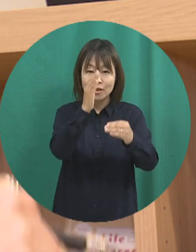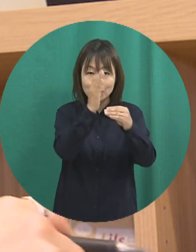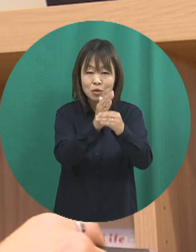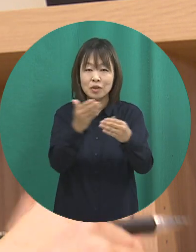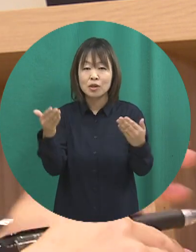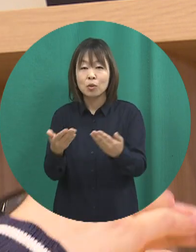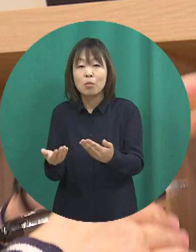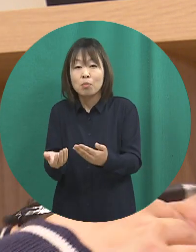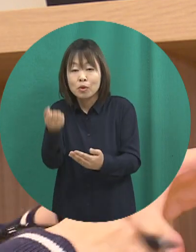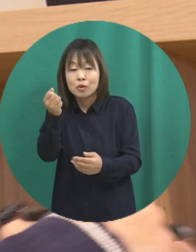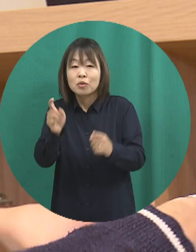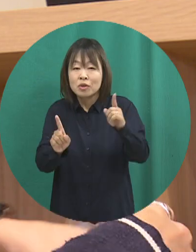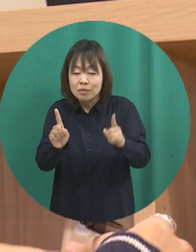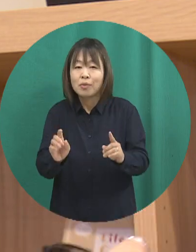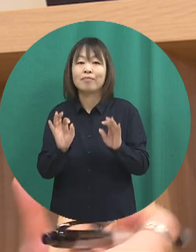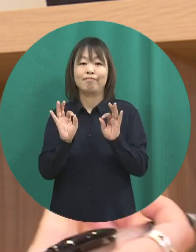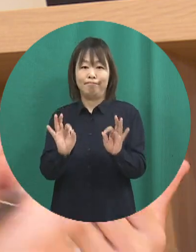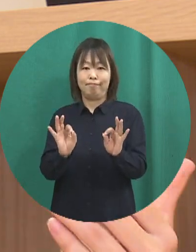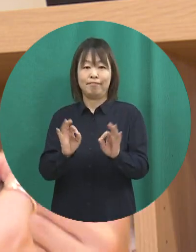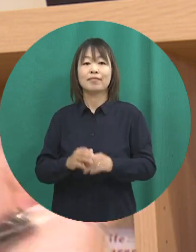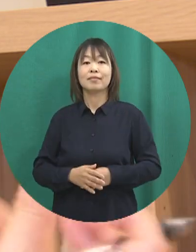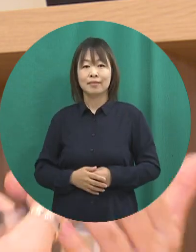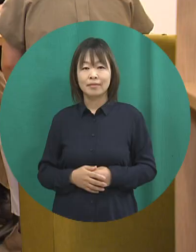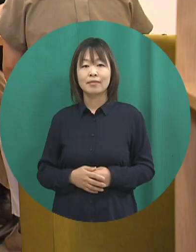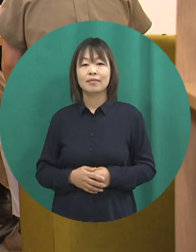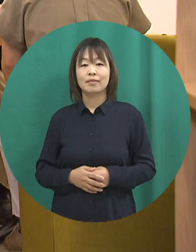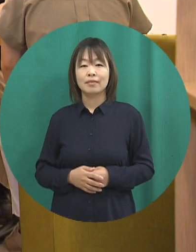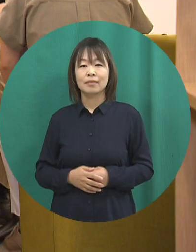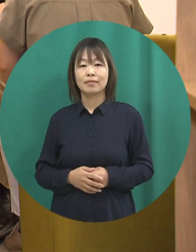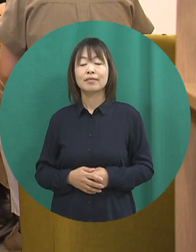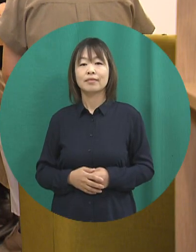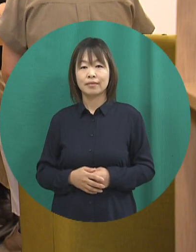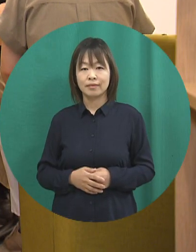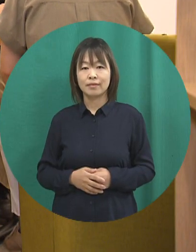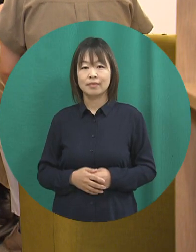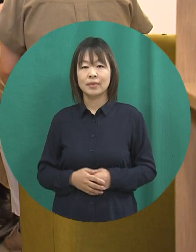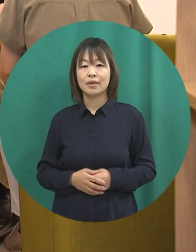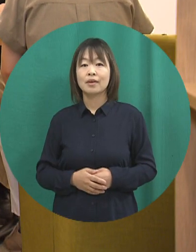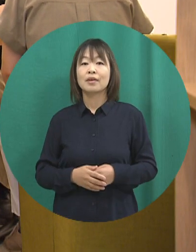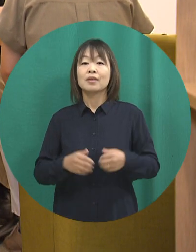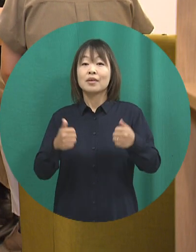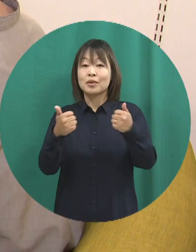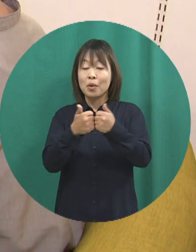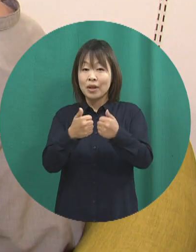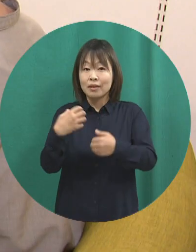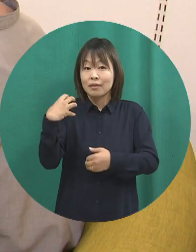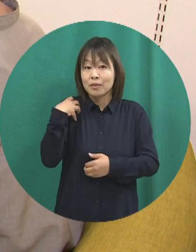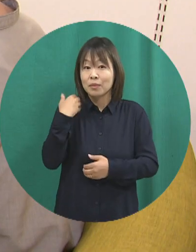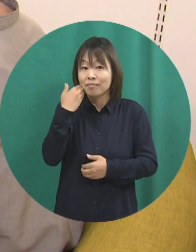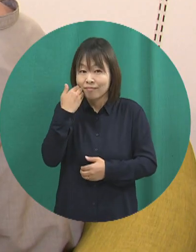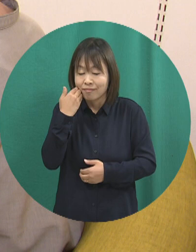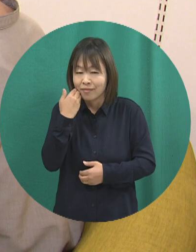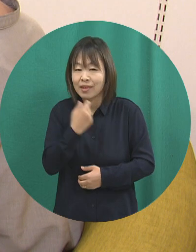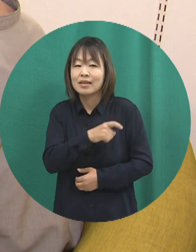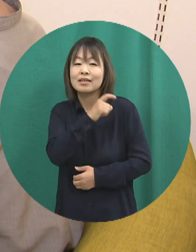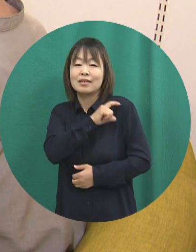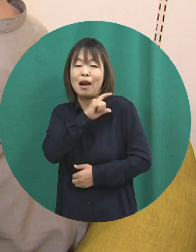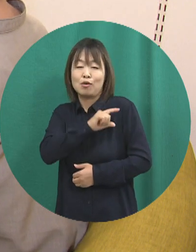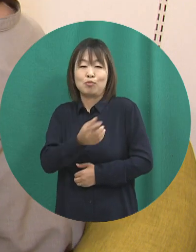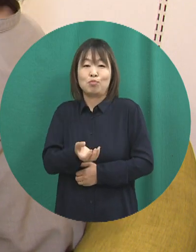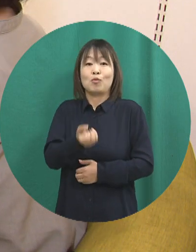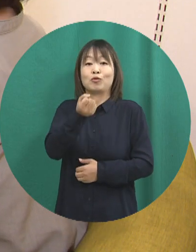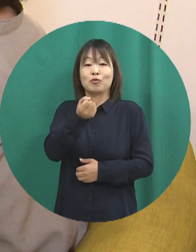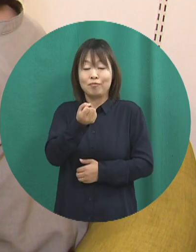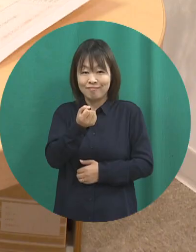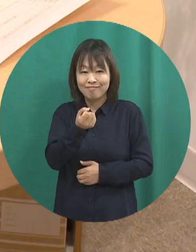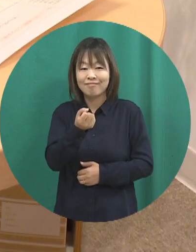方も働いている方もご利用いただけます。 利用者の相談に対応するのは国家資格を持つキャリアコンサ